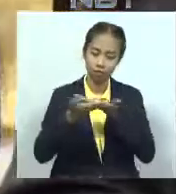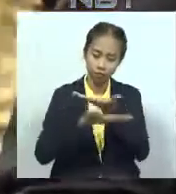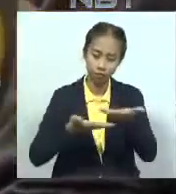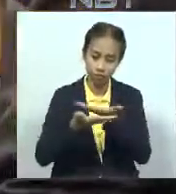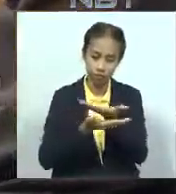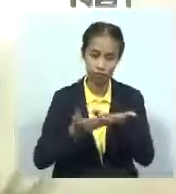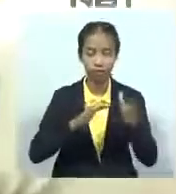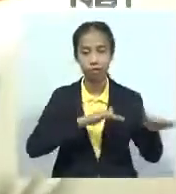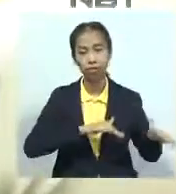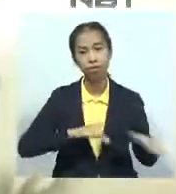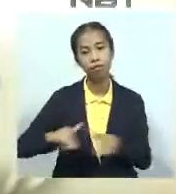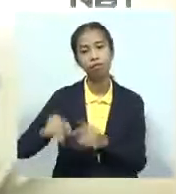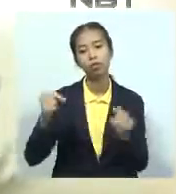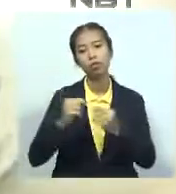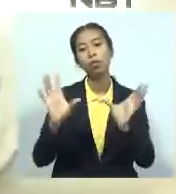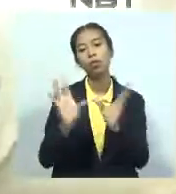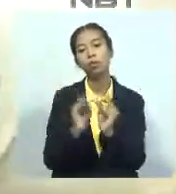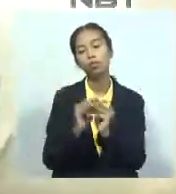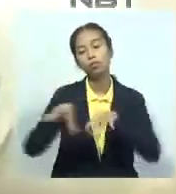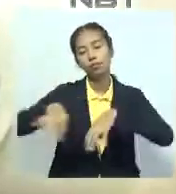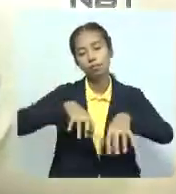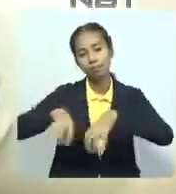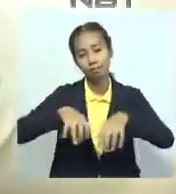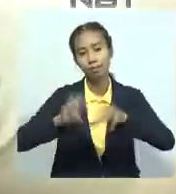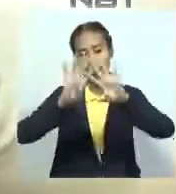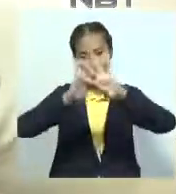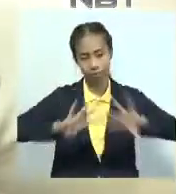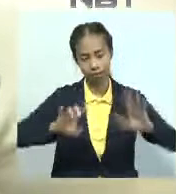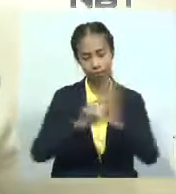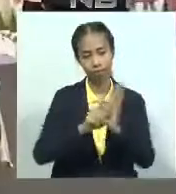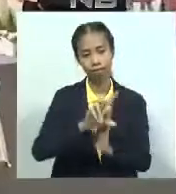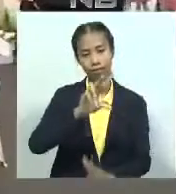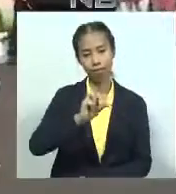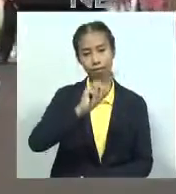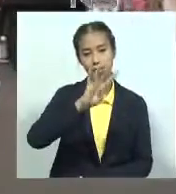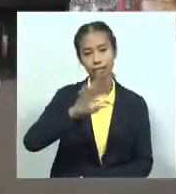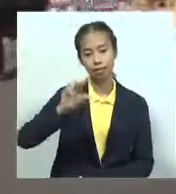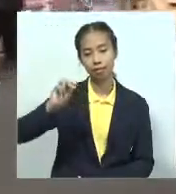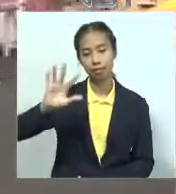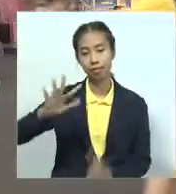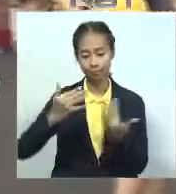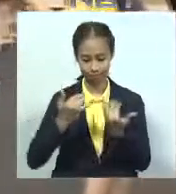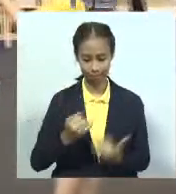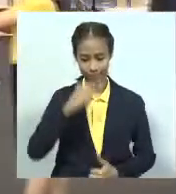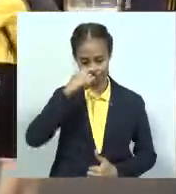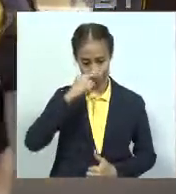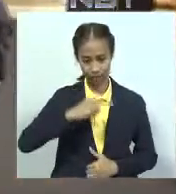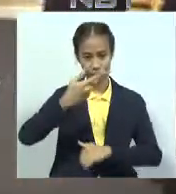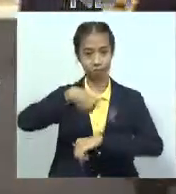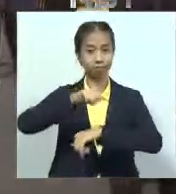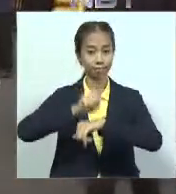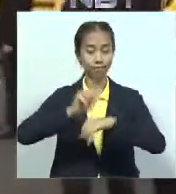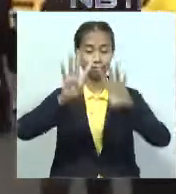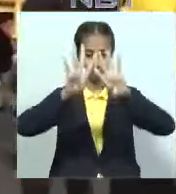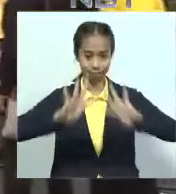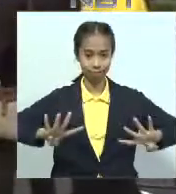รียมความพร้อมการจัดประชุมสุดยอดอาเซียนครั้งที่34และ35ซึ่งไทยเป็นเจ้าภาพในการประชุมในฐานะประธานอาเซีย